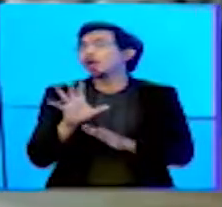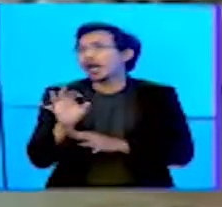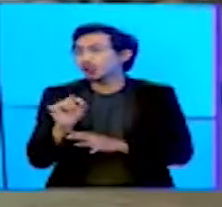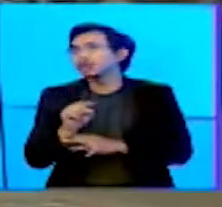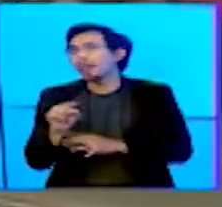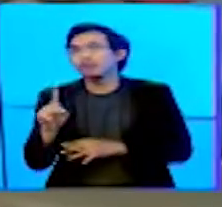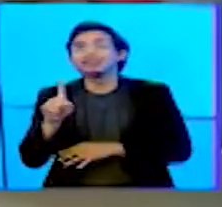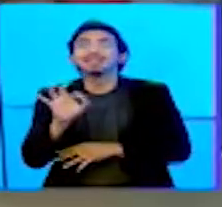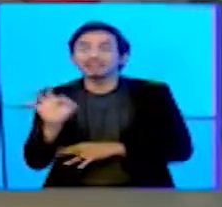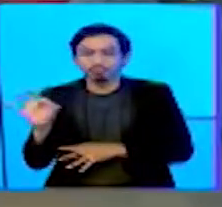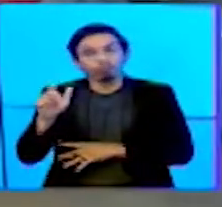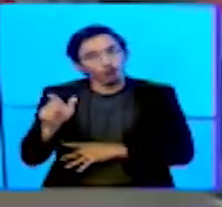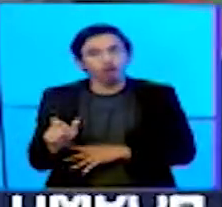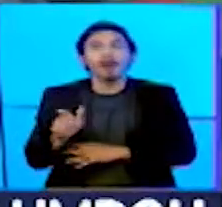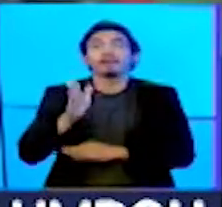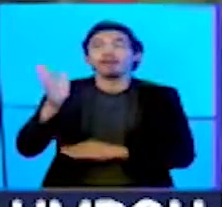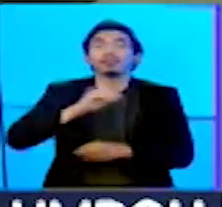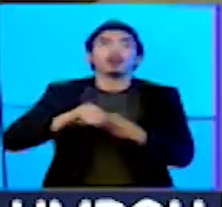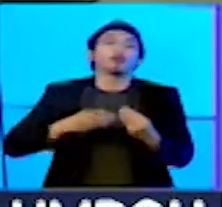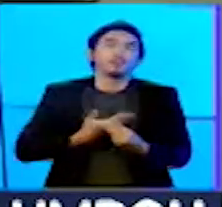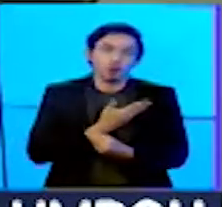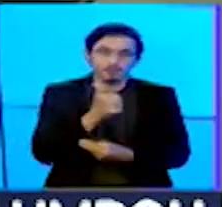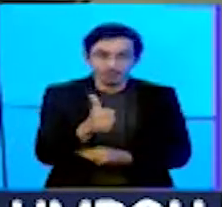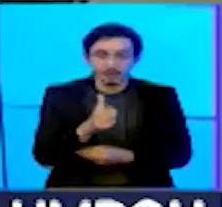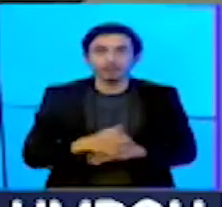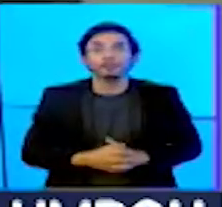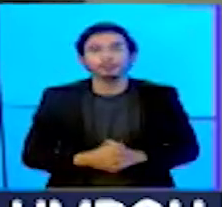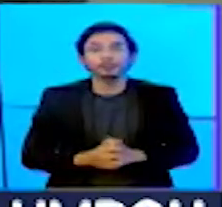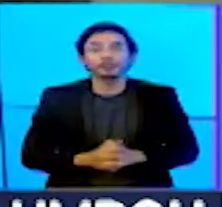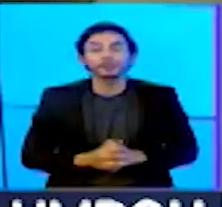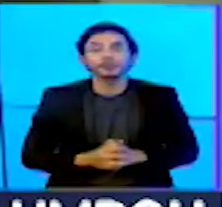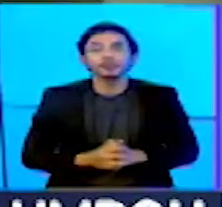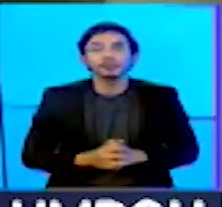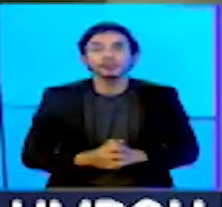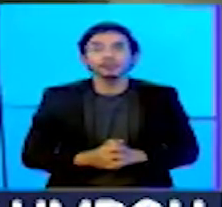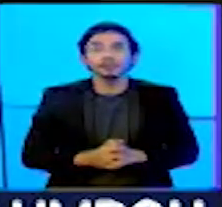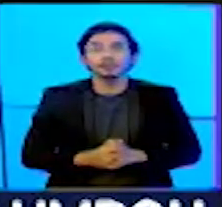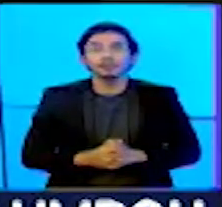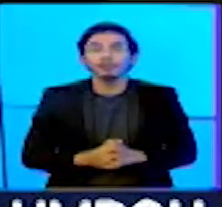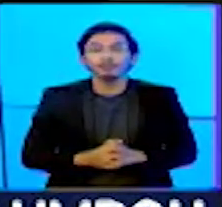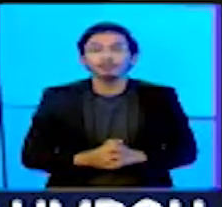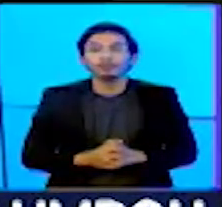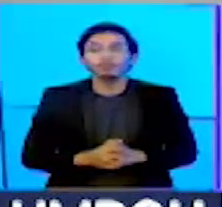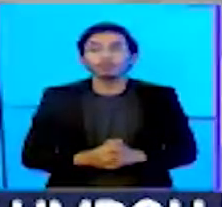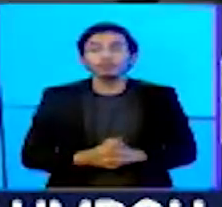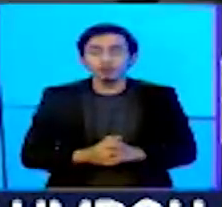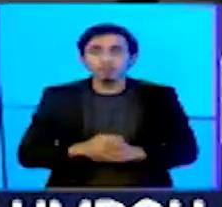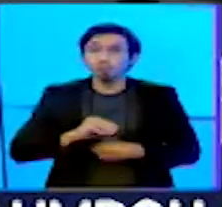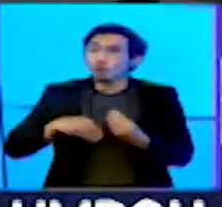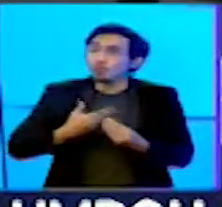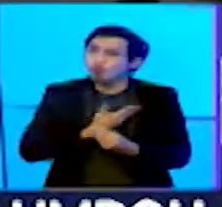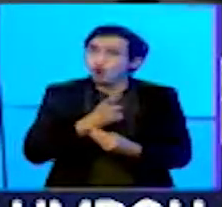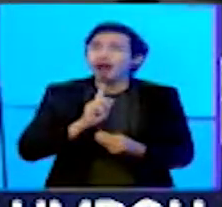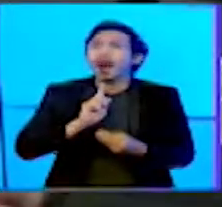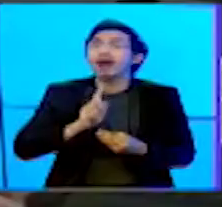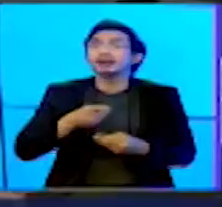Setibanya di Arab Saudi pada jamaah wajib menjalani isolasi selama tiga hari sebelum menjalankan ibadah umrah tidak